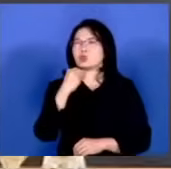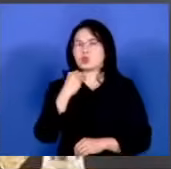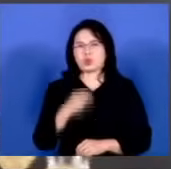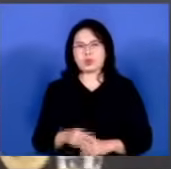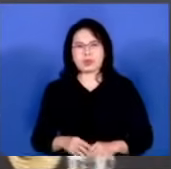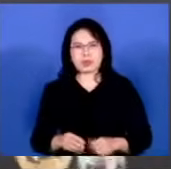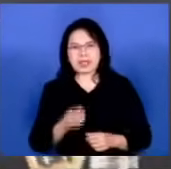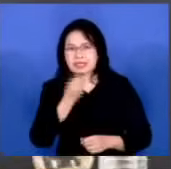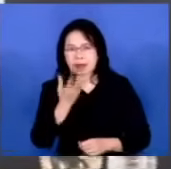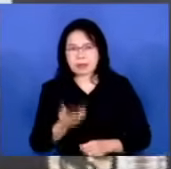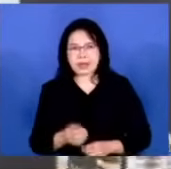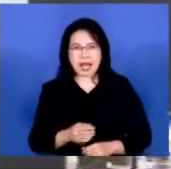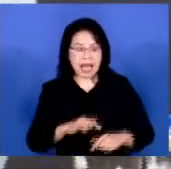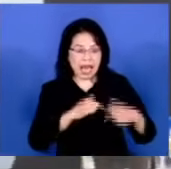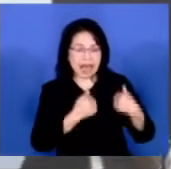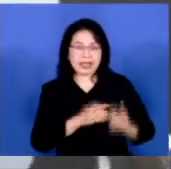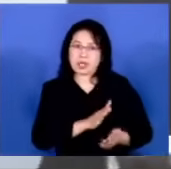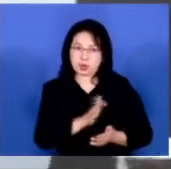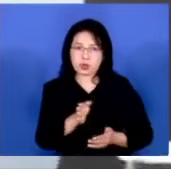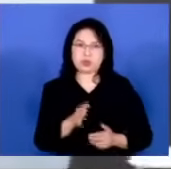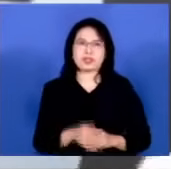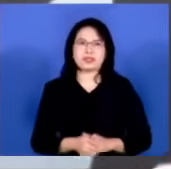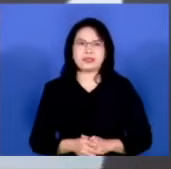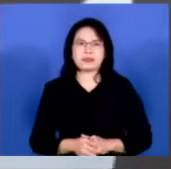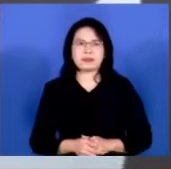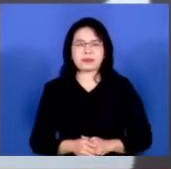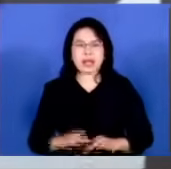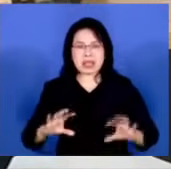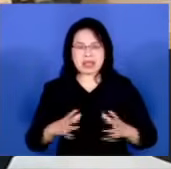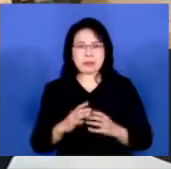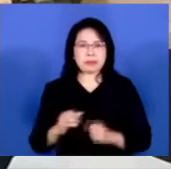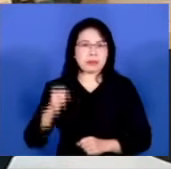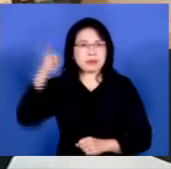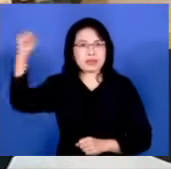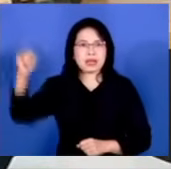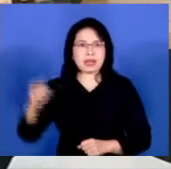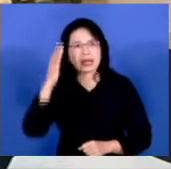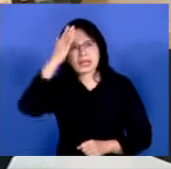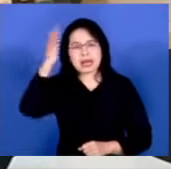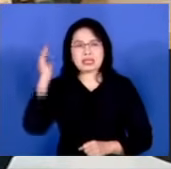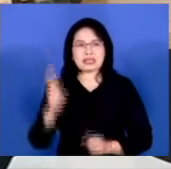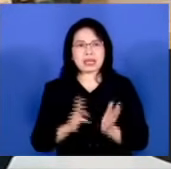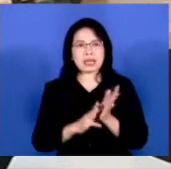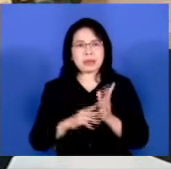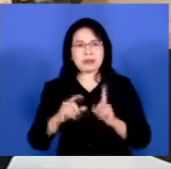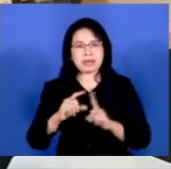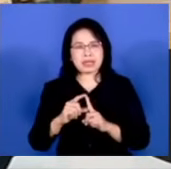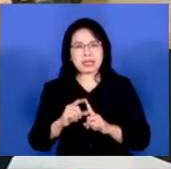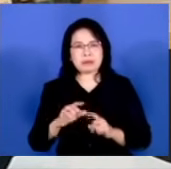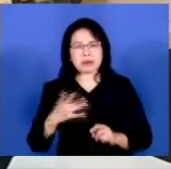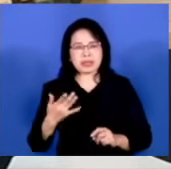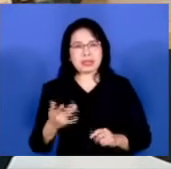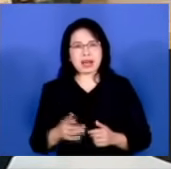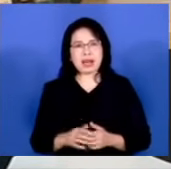sampaikan suara hati nurani Andi menyatakan tim pemenangan nasional Ganjar Mahfud merasakan suasana demokrasi dan konstitusi yang